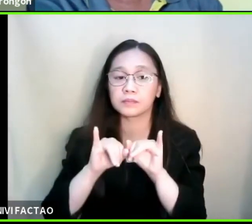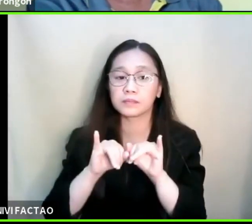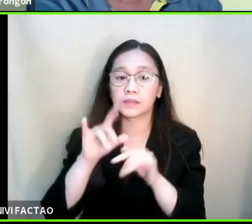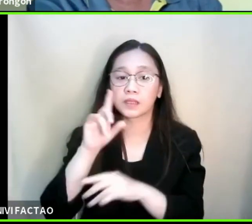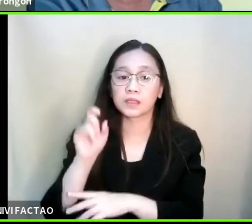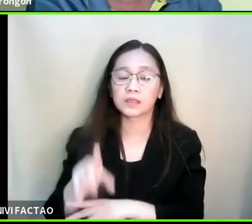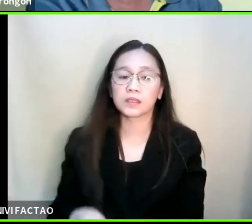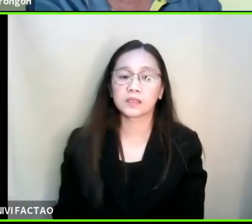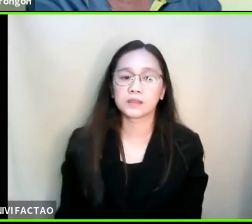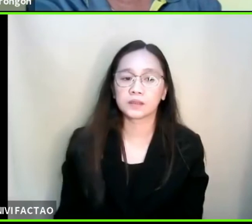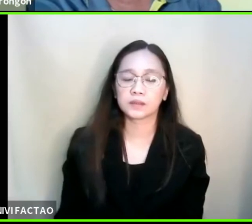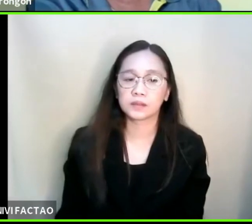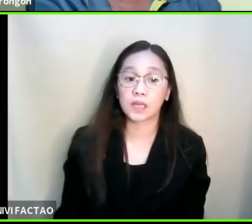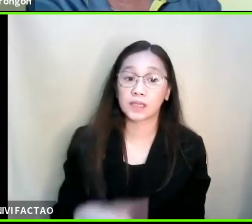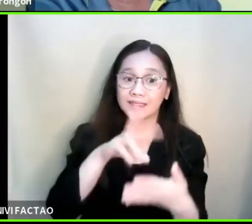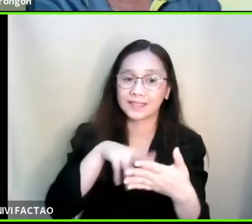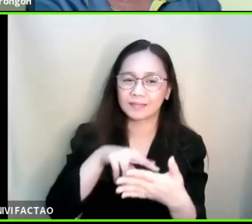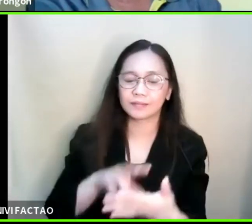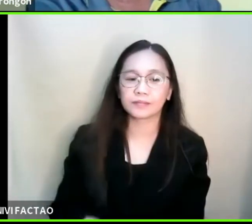question?